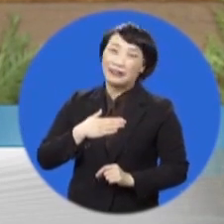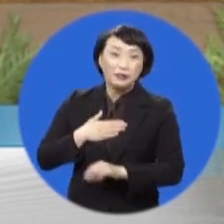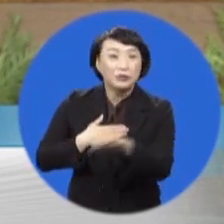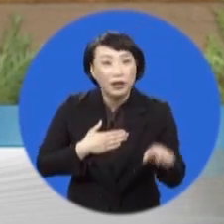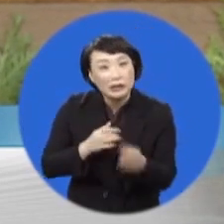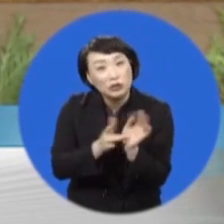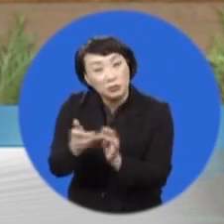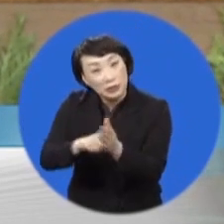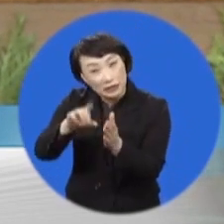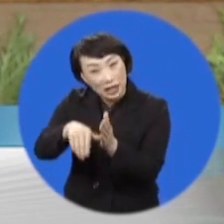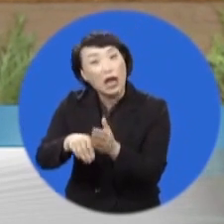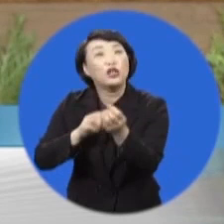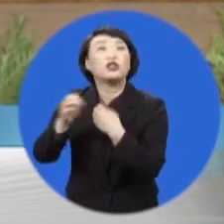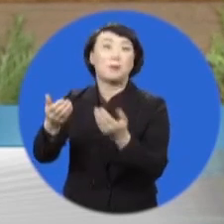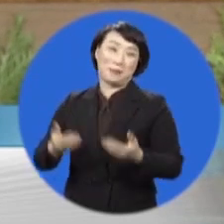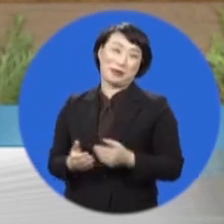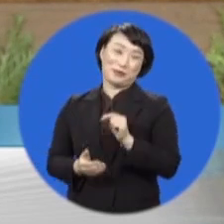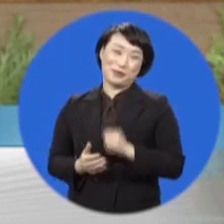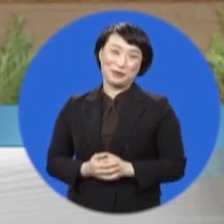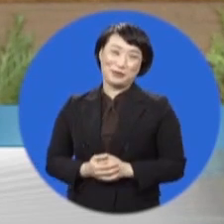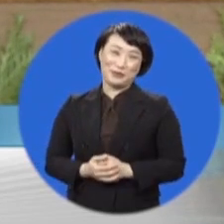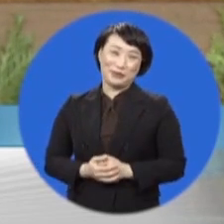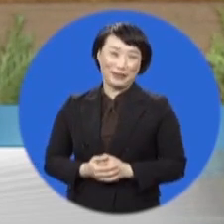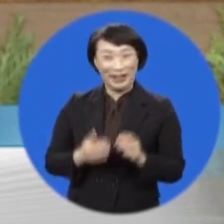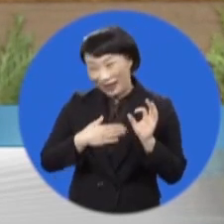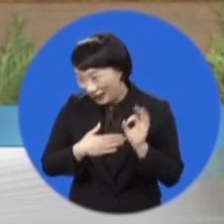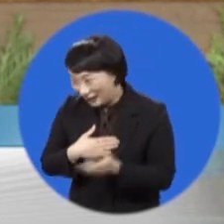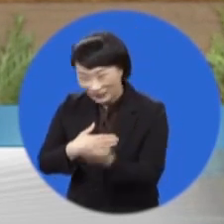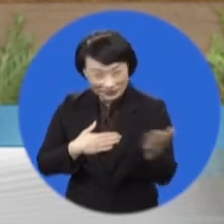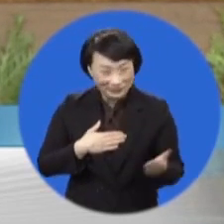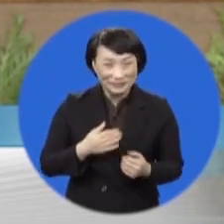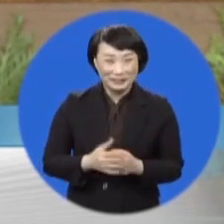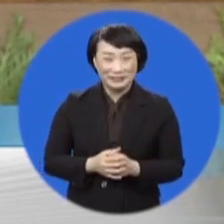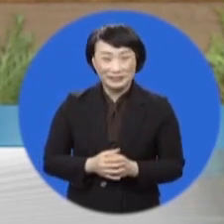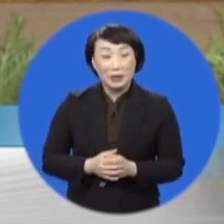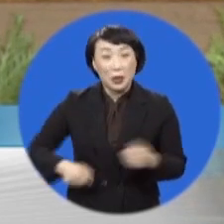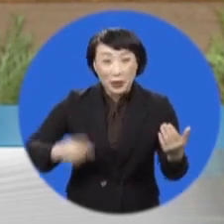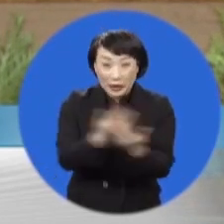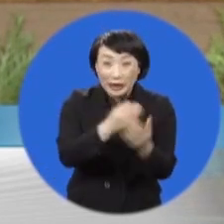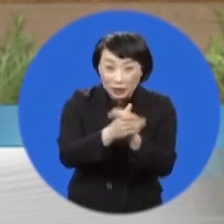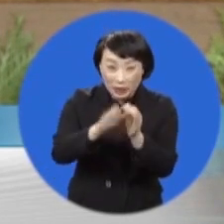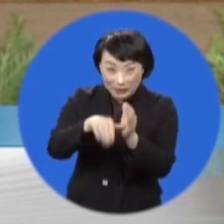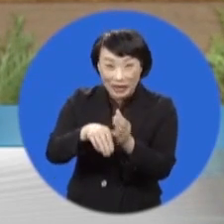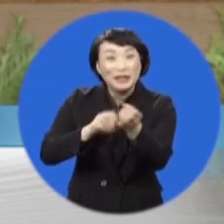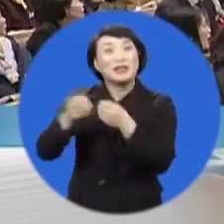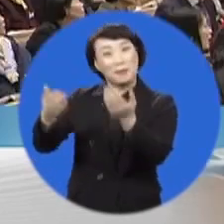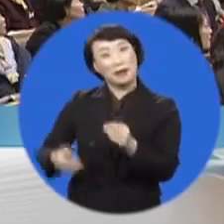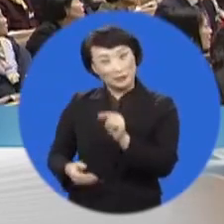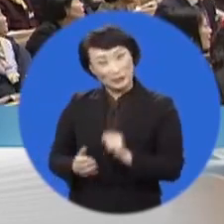예수 믿을 때 받는 응답입니다 이해가 됩니까 튀긴 올 때 반대는